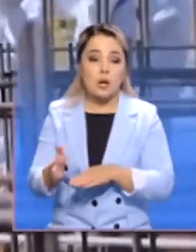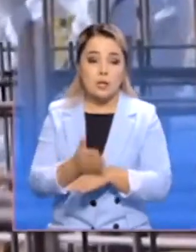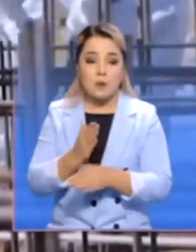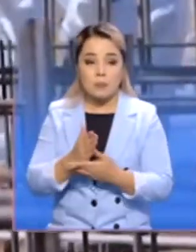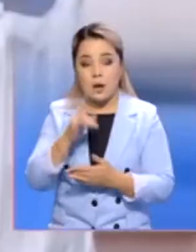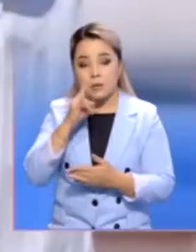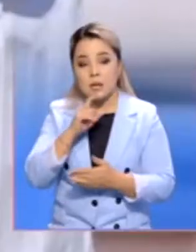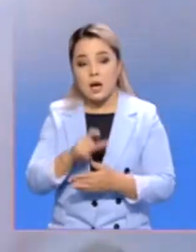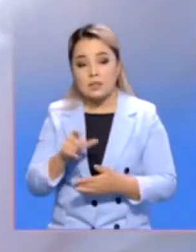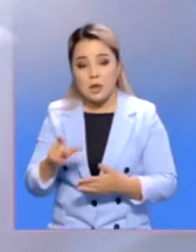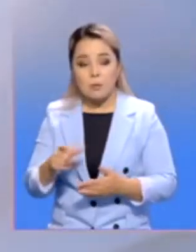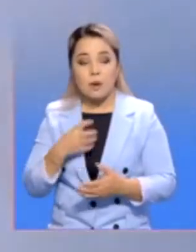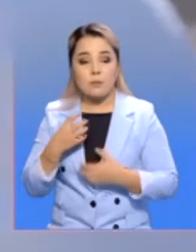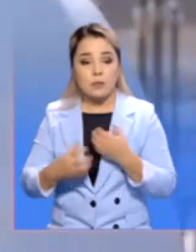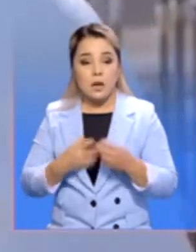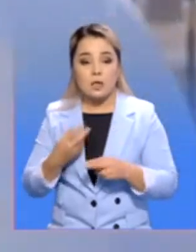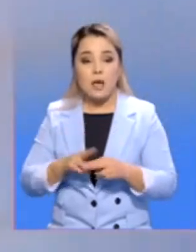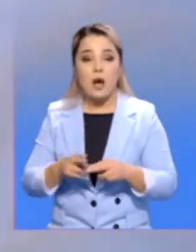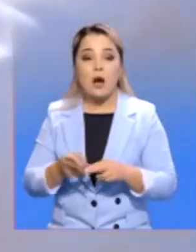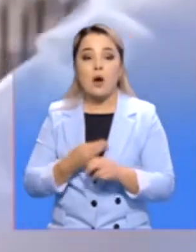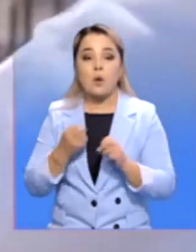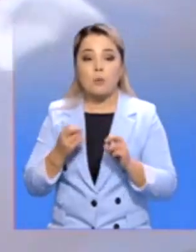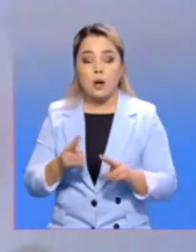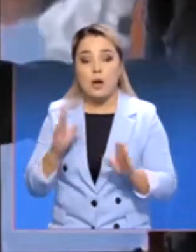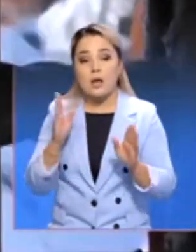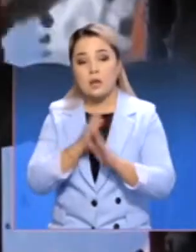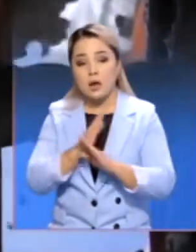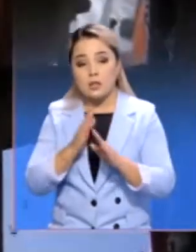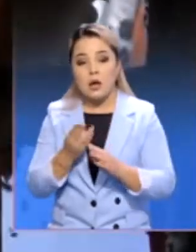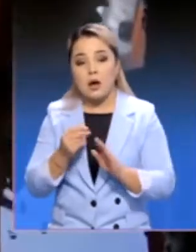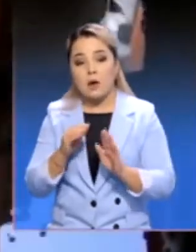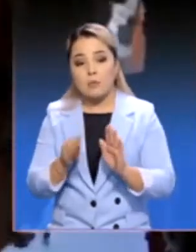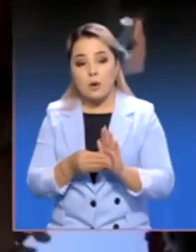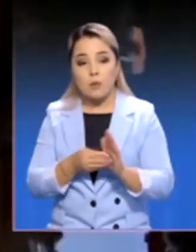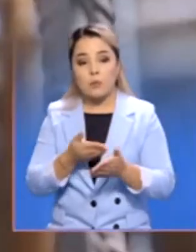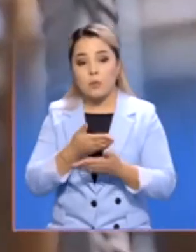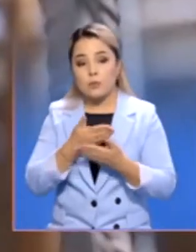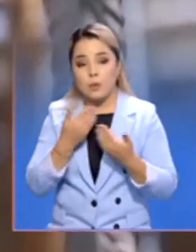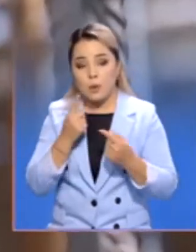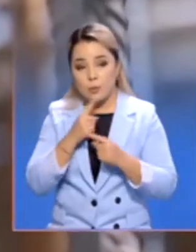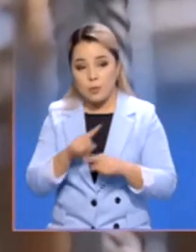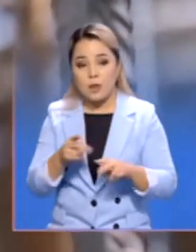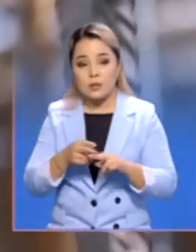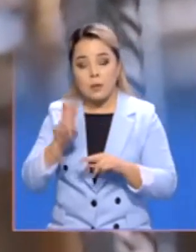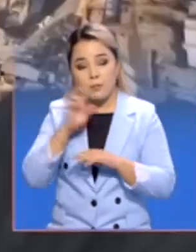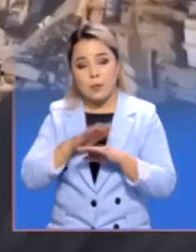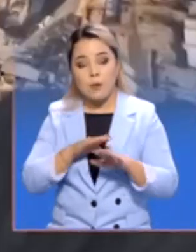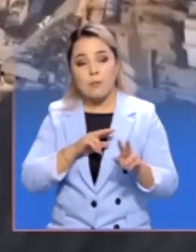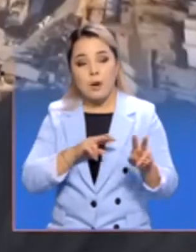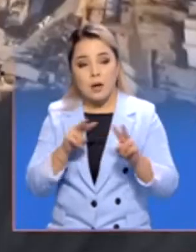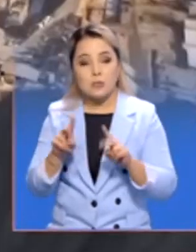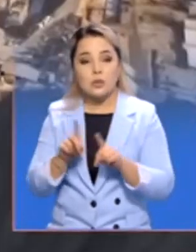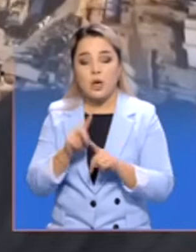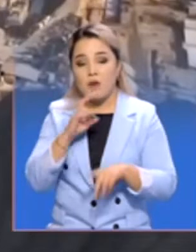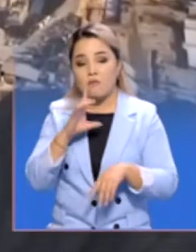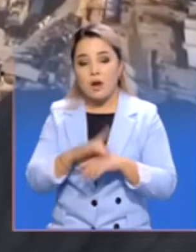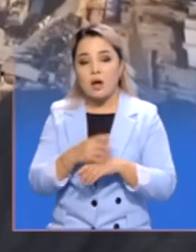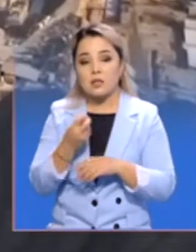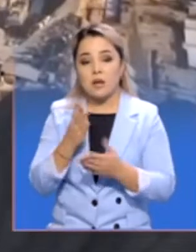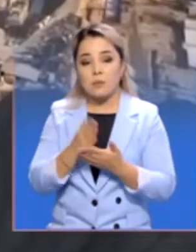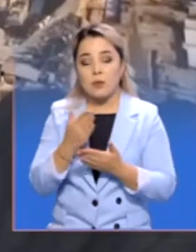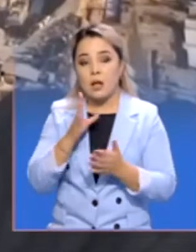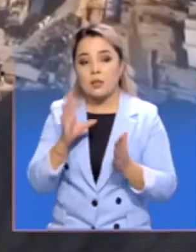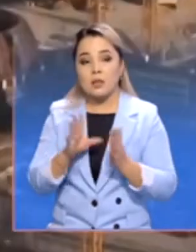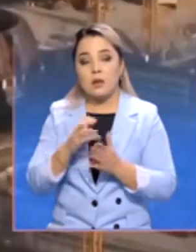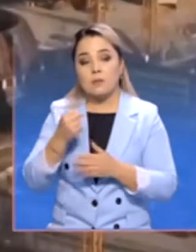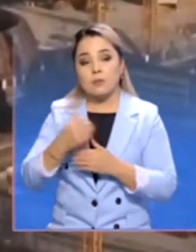Қазақстан азаматтарында алаңдататын қауіпсіздік, экология, коррупцияның болмауы, мемлекеттік бақылау сияқты бірнеше фактор бар. Атом